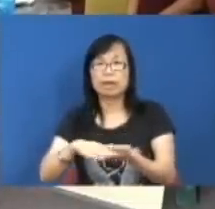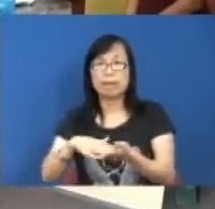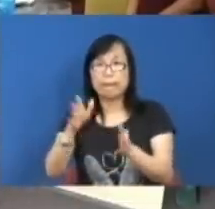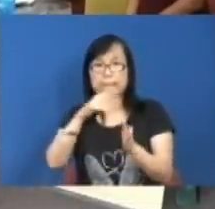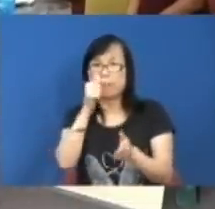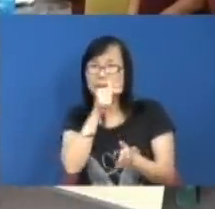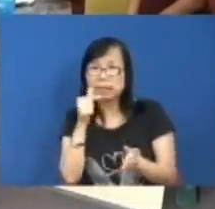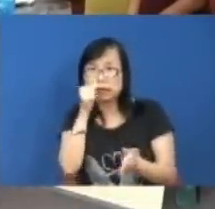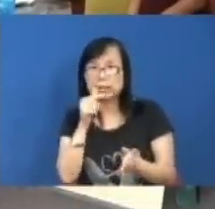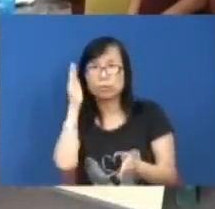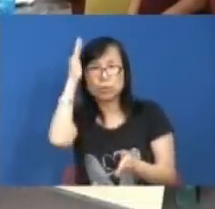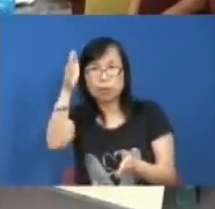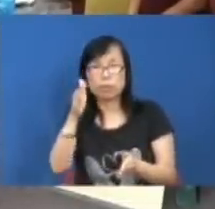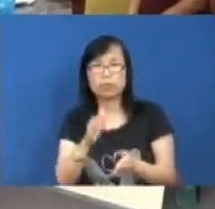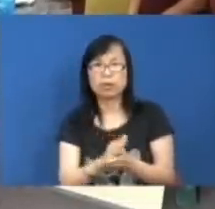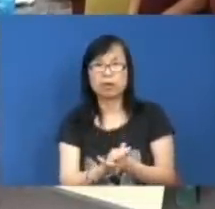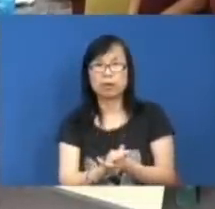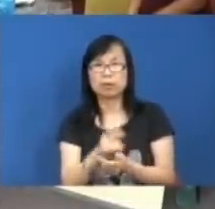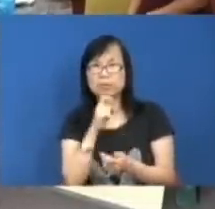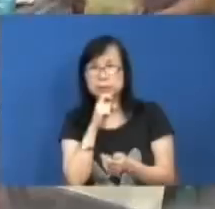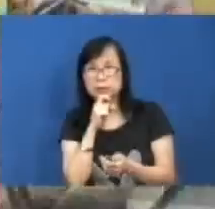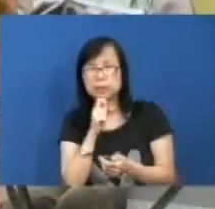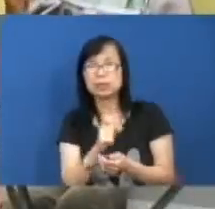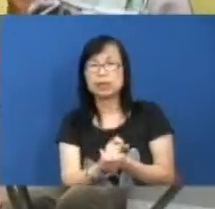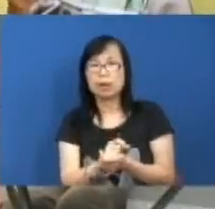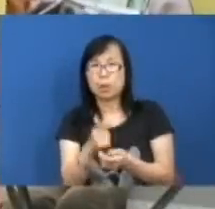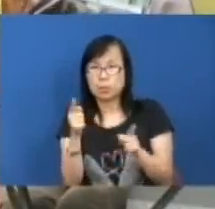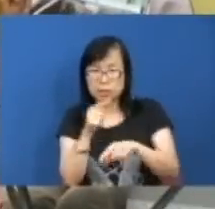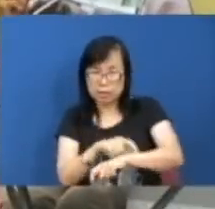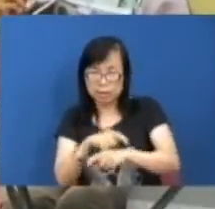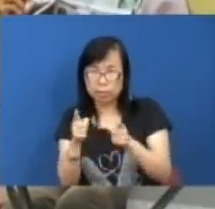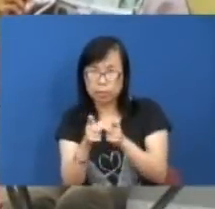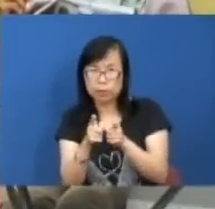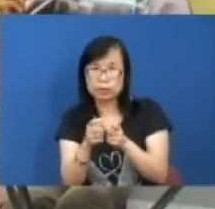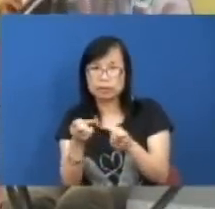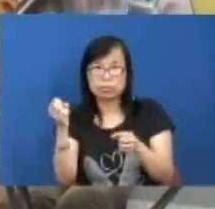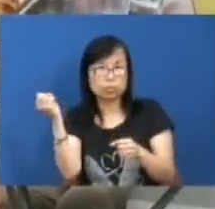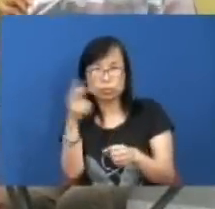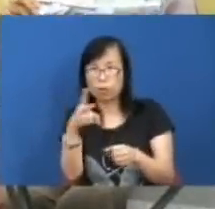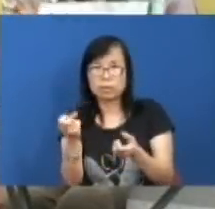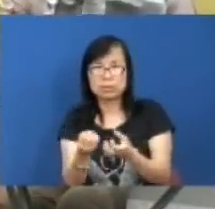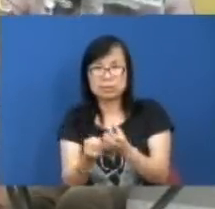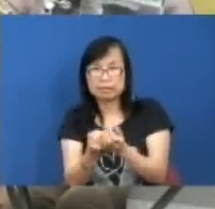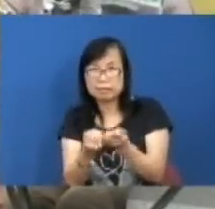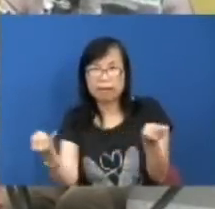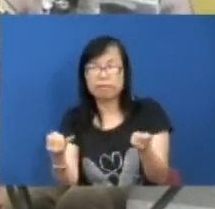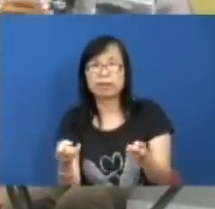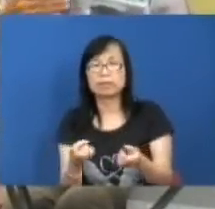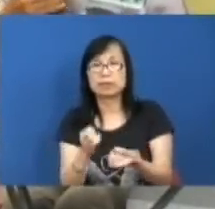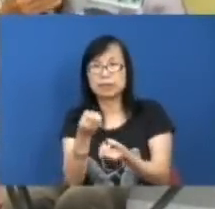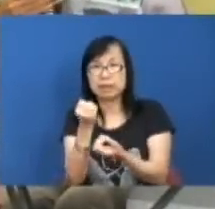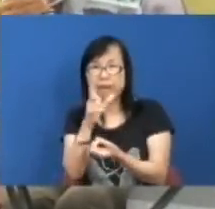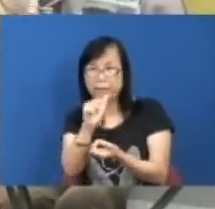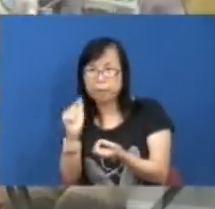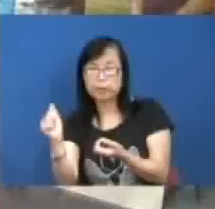油咧，第日哇好容易新油完新操足之後，就喺好短嘅時間生翻啲毛出嚟啦。 好好啊呢、這個意見。 嗰